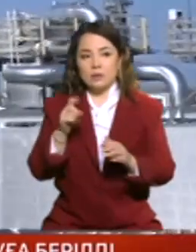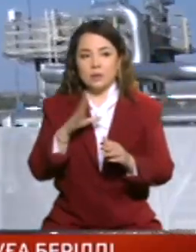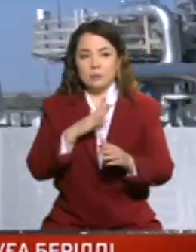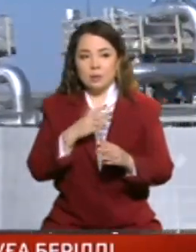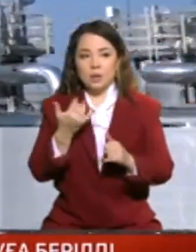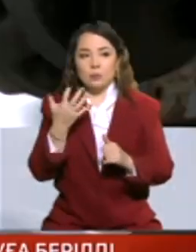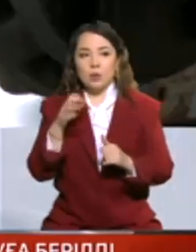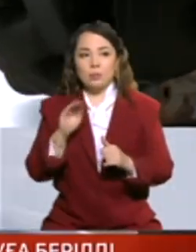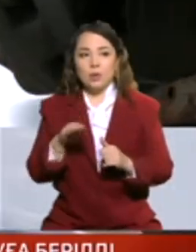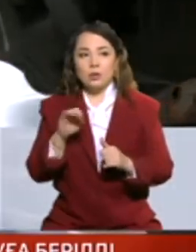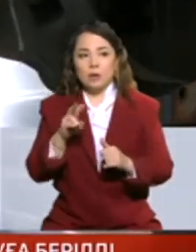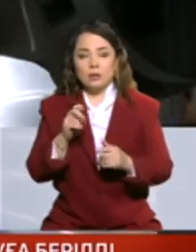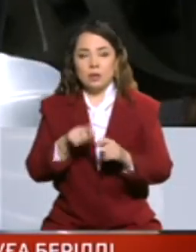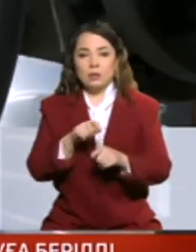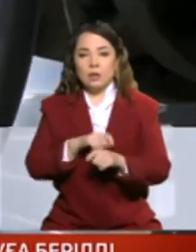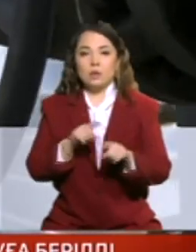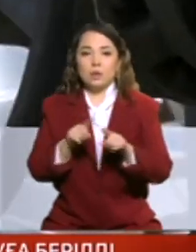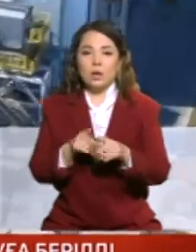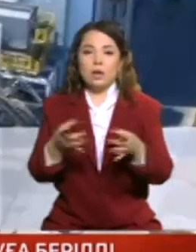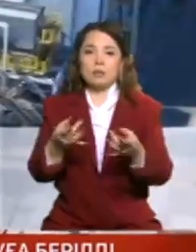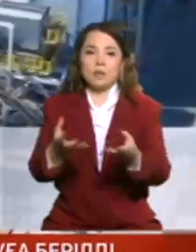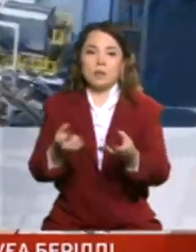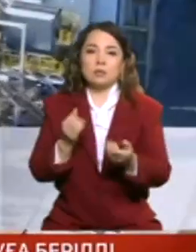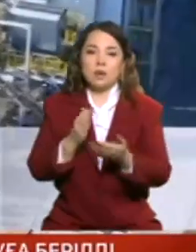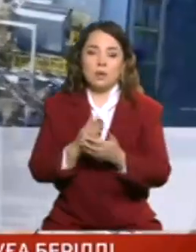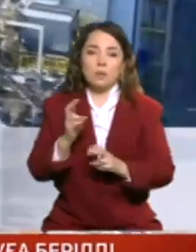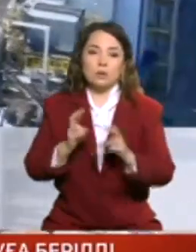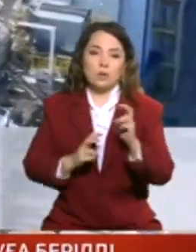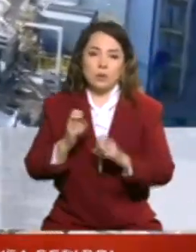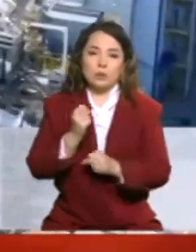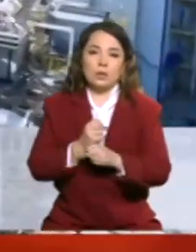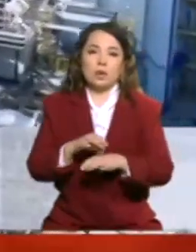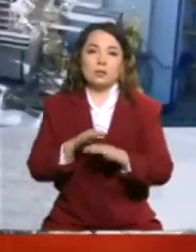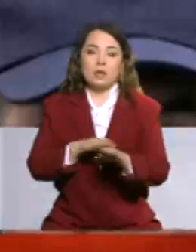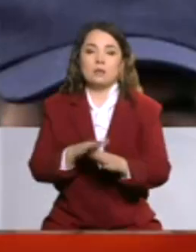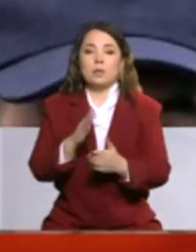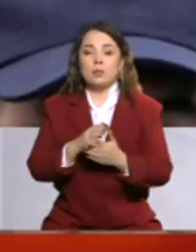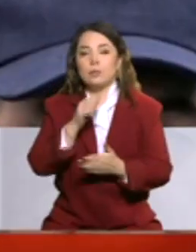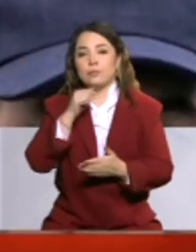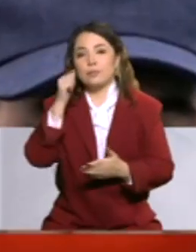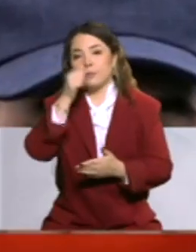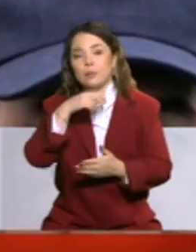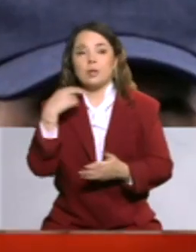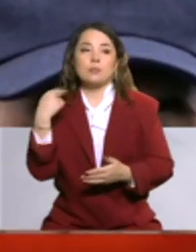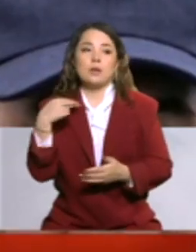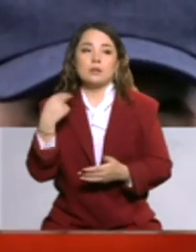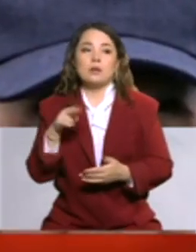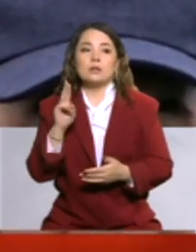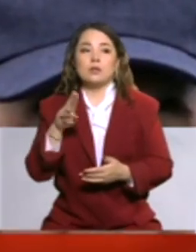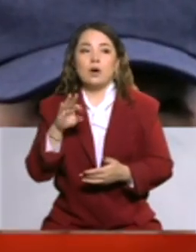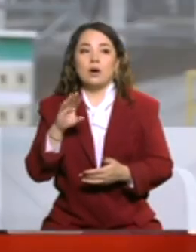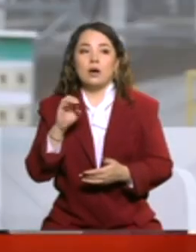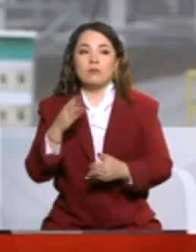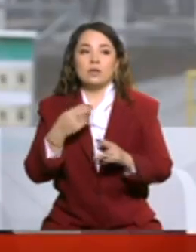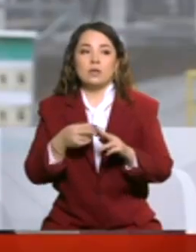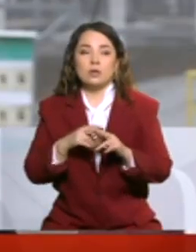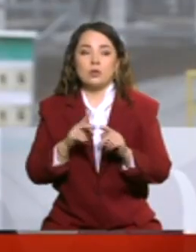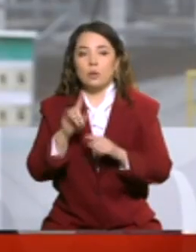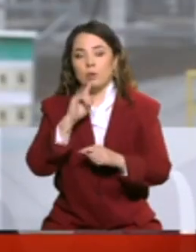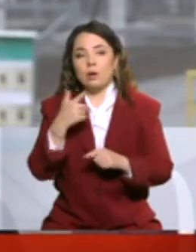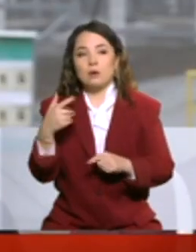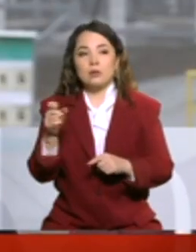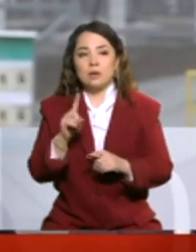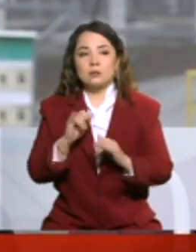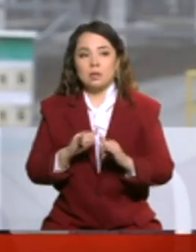тонна конденсат өндіріледі. Алынған шикізат Жайық мұнай зауытында өңделеді. Былтыр президент Қасым-Жомарт Кемел Тоқаев мұнай газ